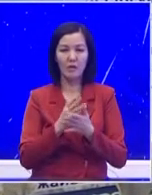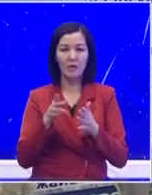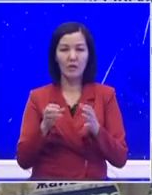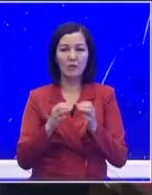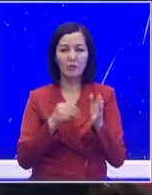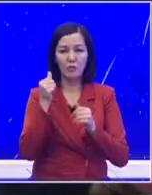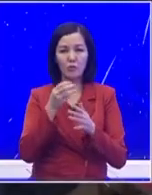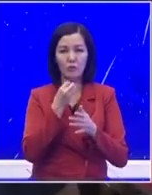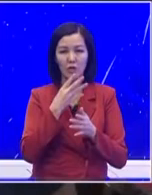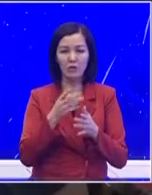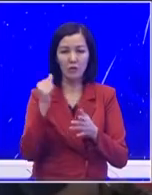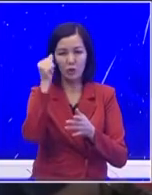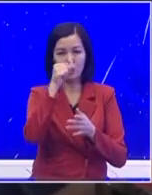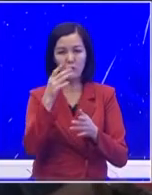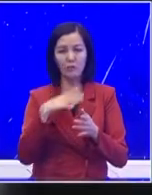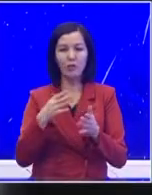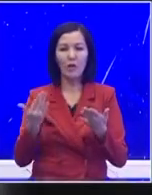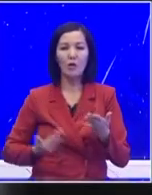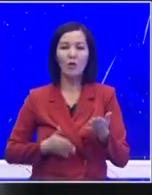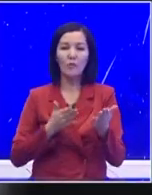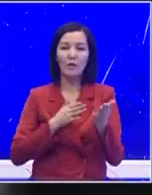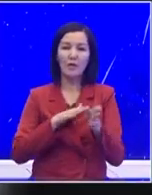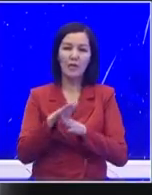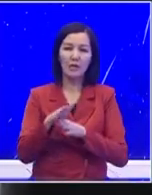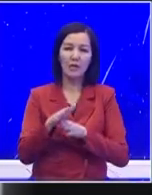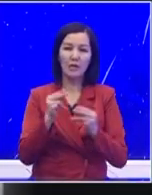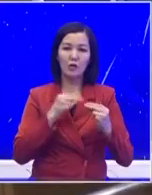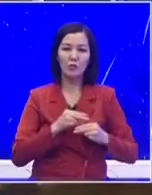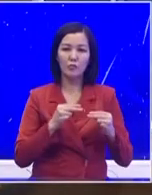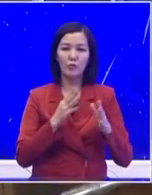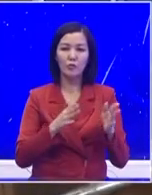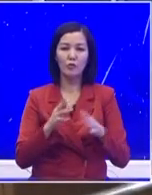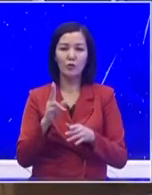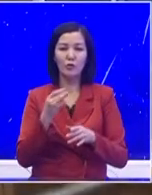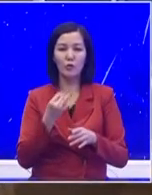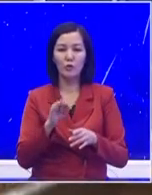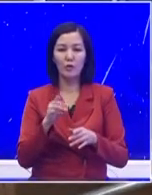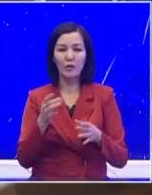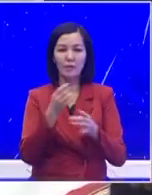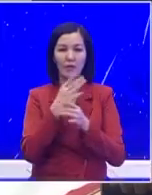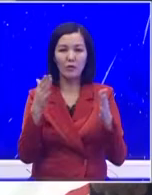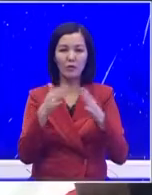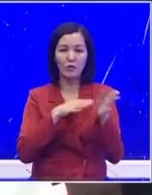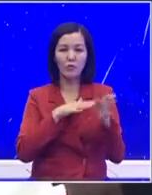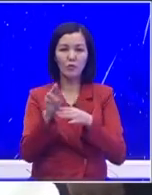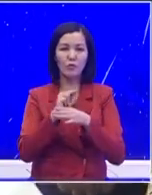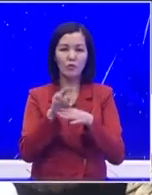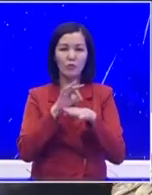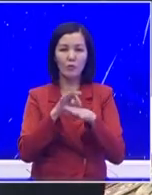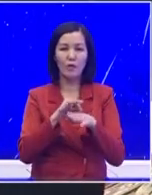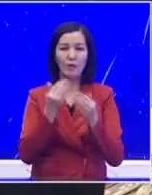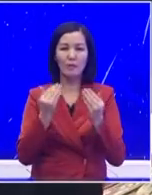жақсы жыл болды. Әлеуметтік салада атқарылған шаруа да аз емес. Атап айтсақ, Құйған ауылдық мәдениет үйіндегі күрделі жөндеу жұмыстары